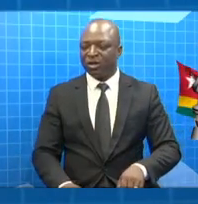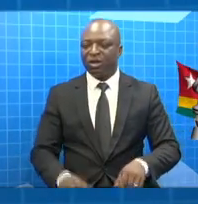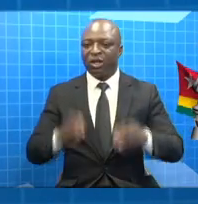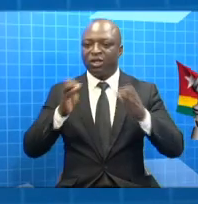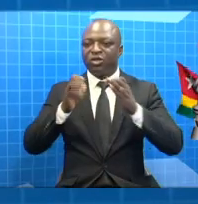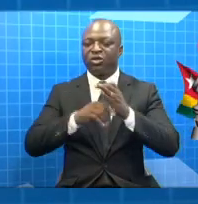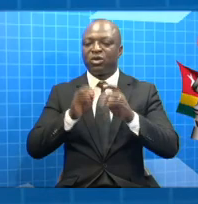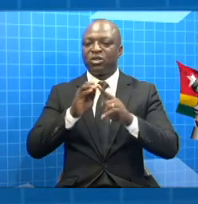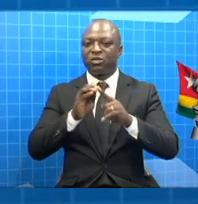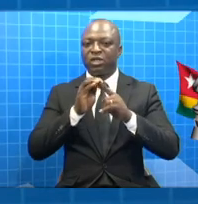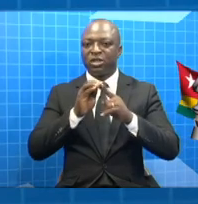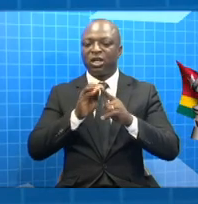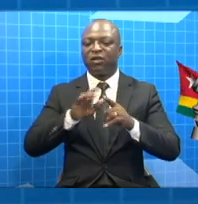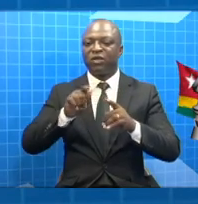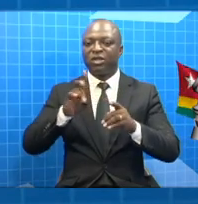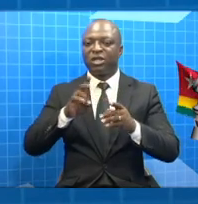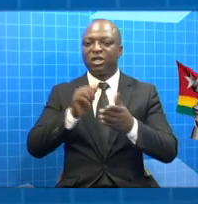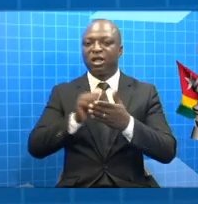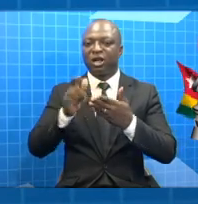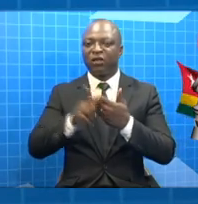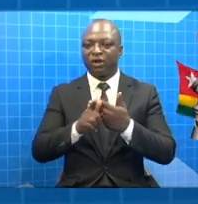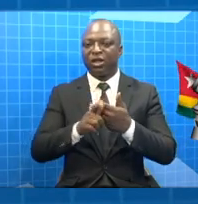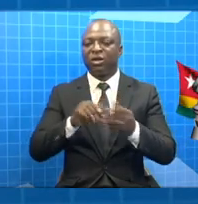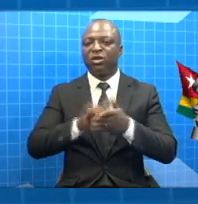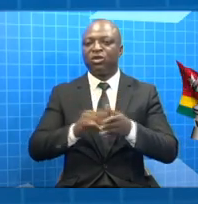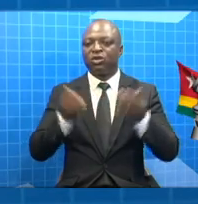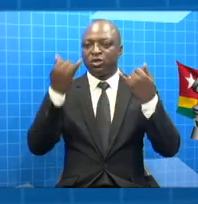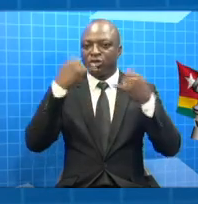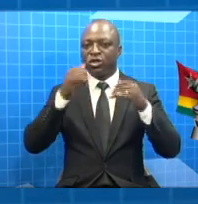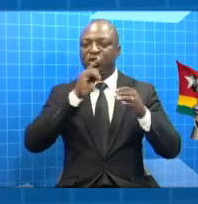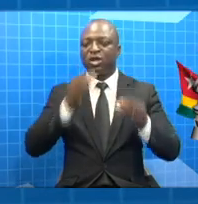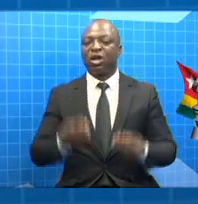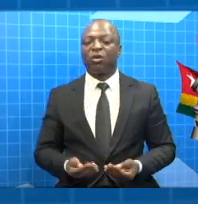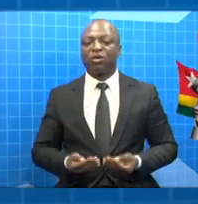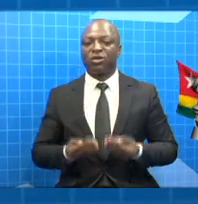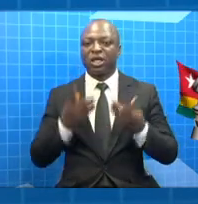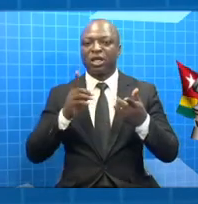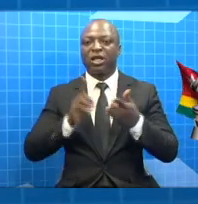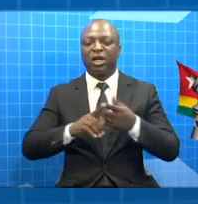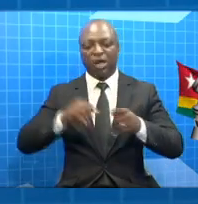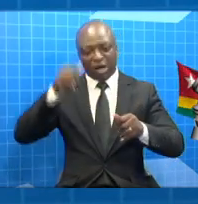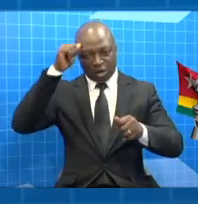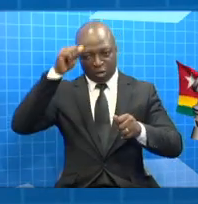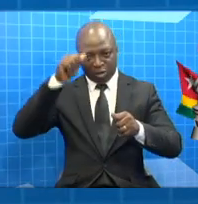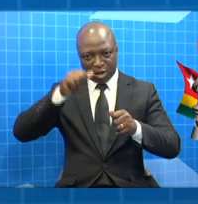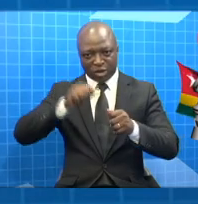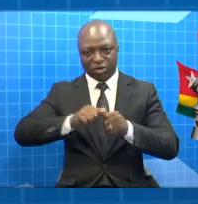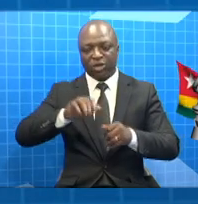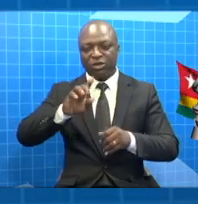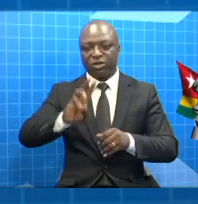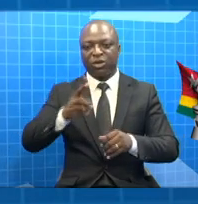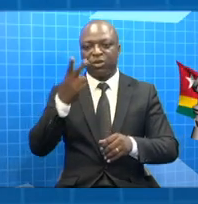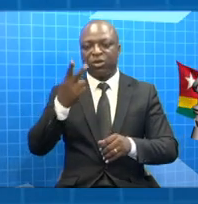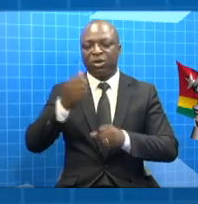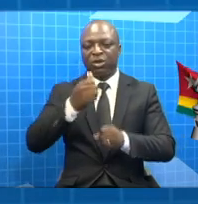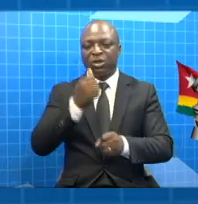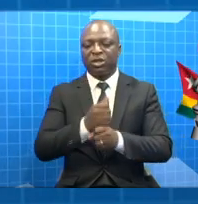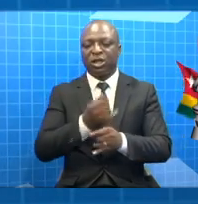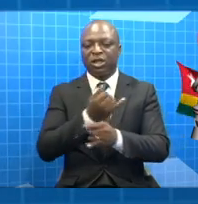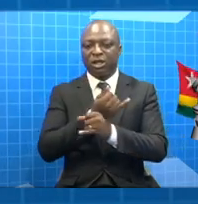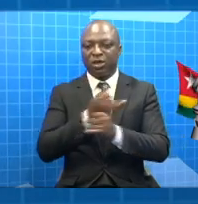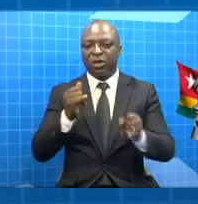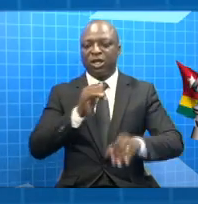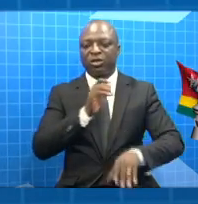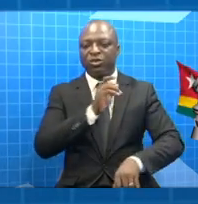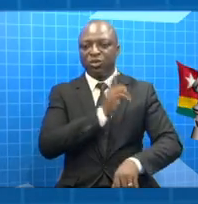Édition spéciale 27 avril, ce journal sera consacré à la commémoration des 62 ans d'indépendance